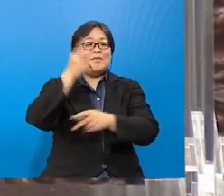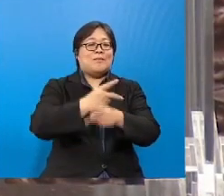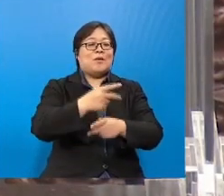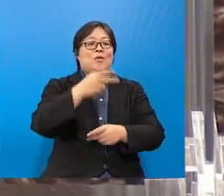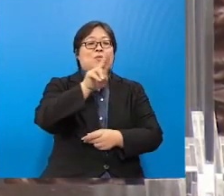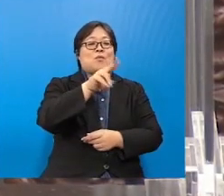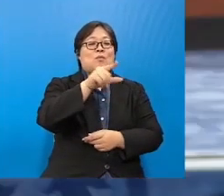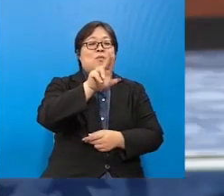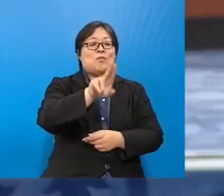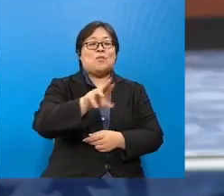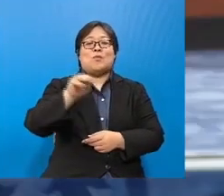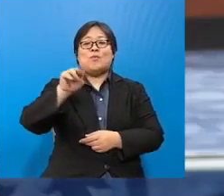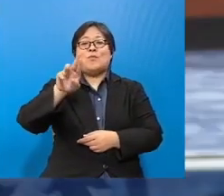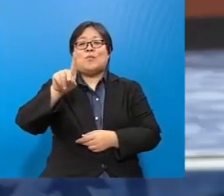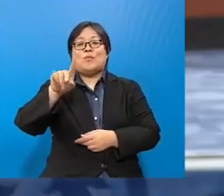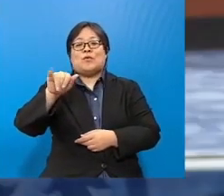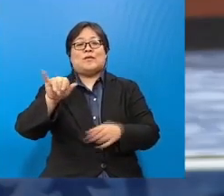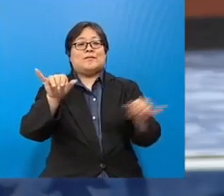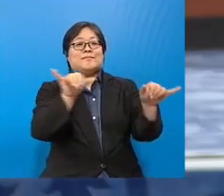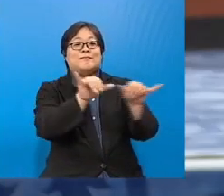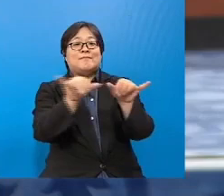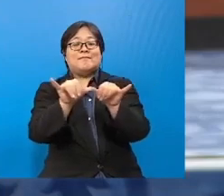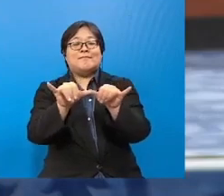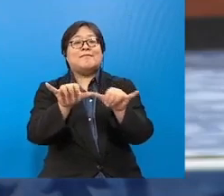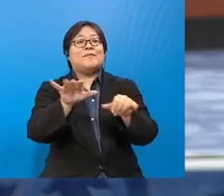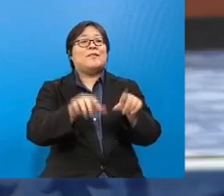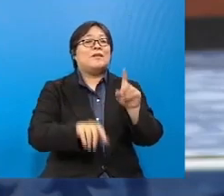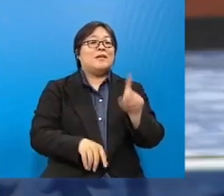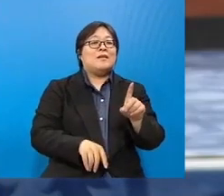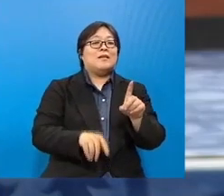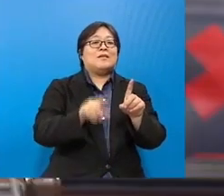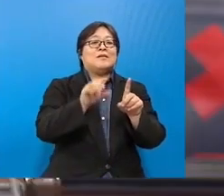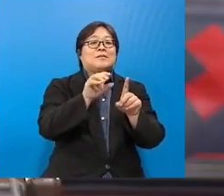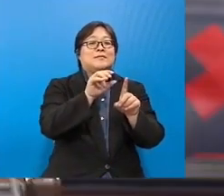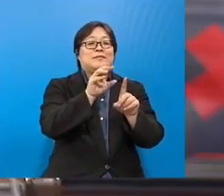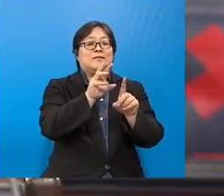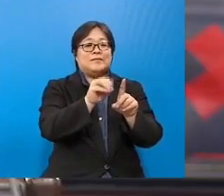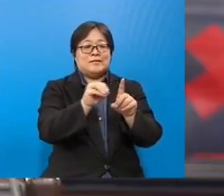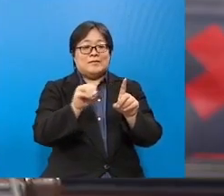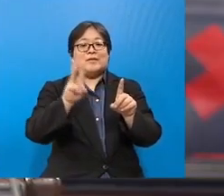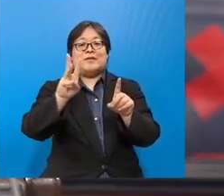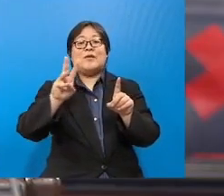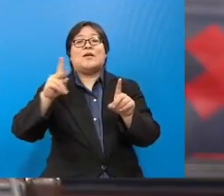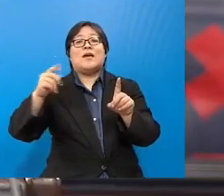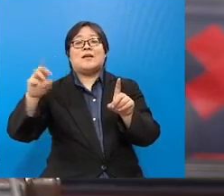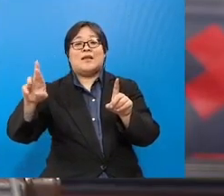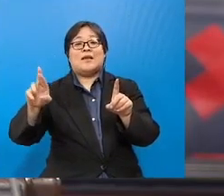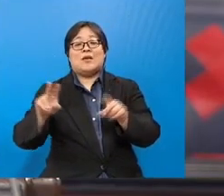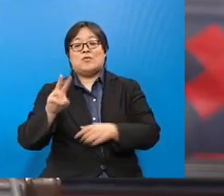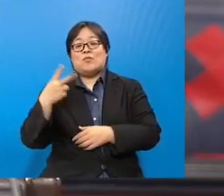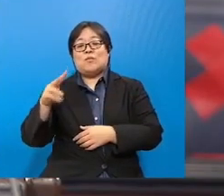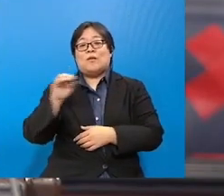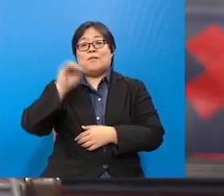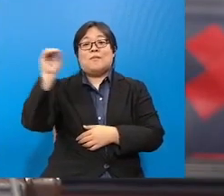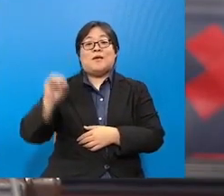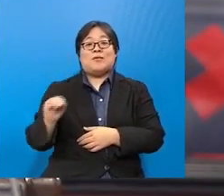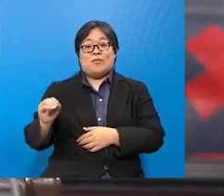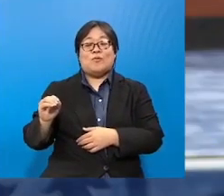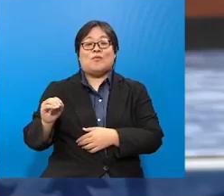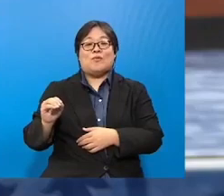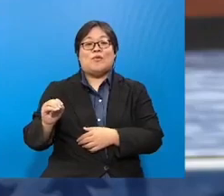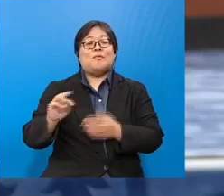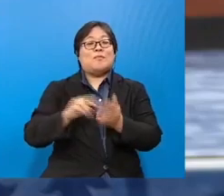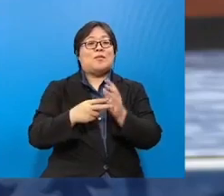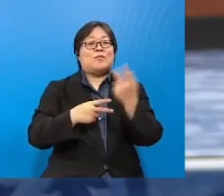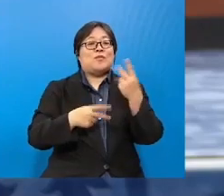yang keluasannya 106000 Ekta yang mana 12100 itu